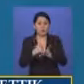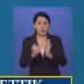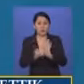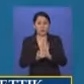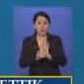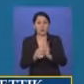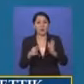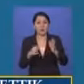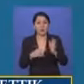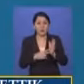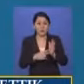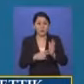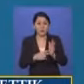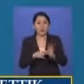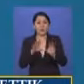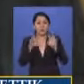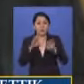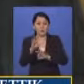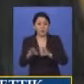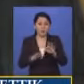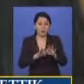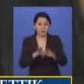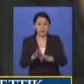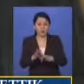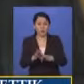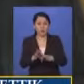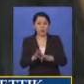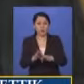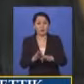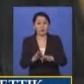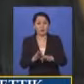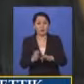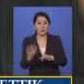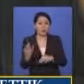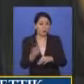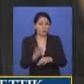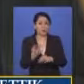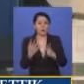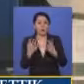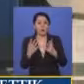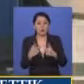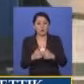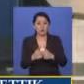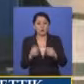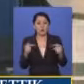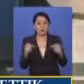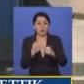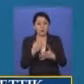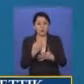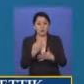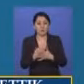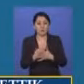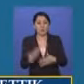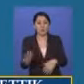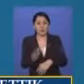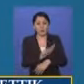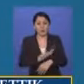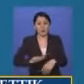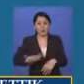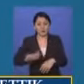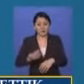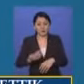Тағы 7 заң жобасы қаралып жатыр. Бұл кеңес жұмысының қажеттігі мен тиімділігінің айқын көрінісі. Біз басшылардың